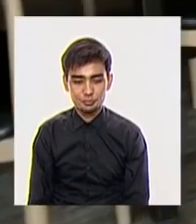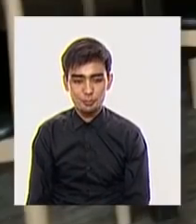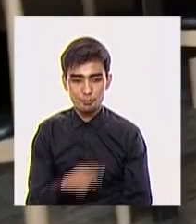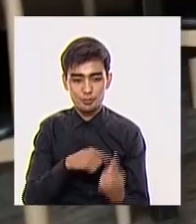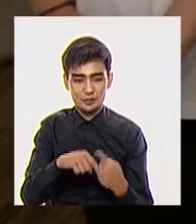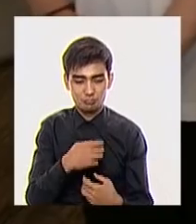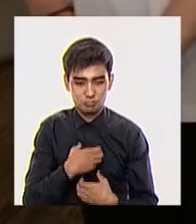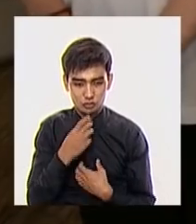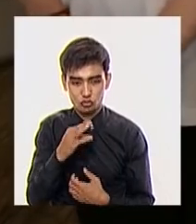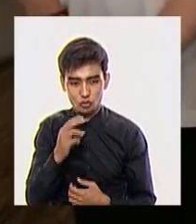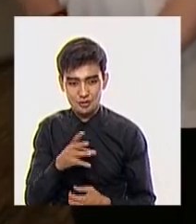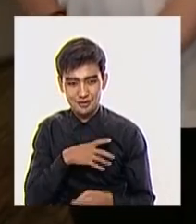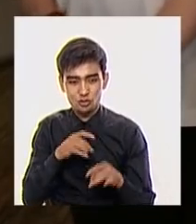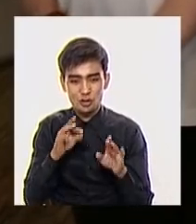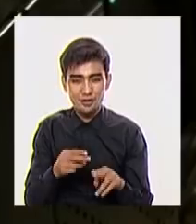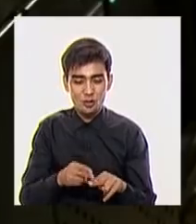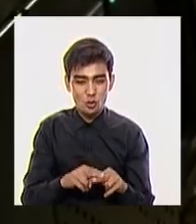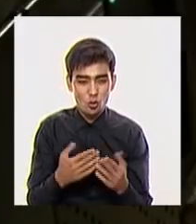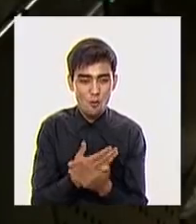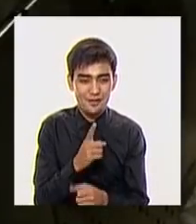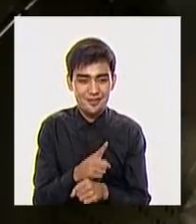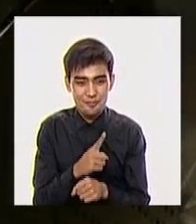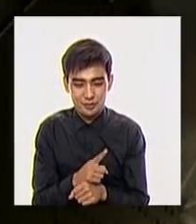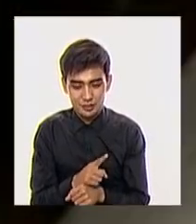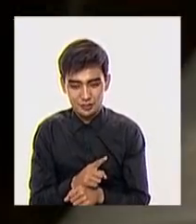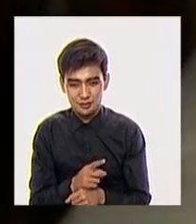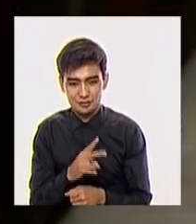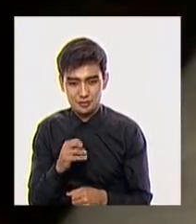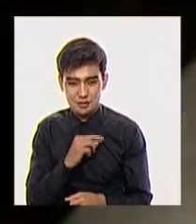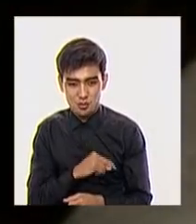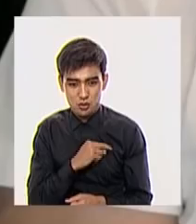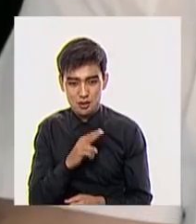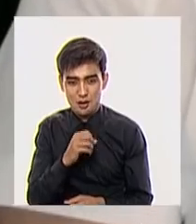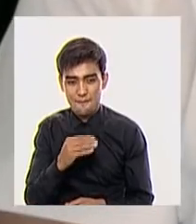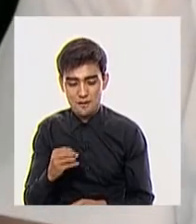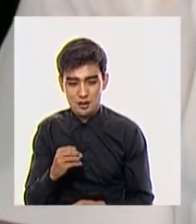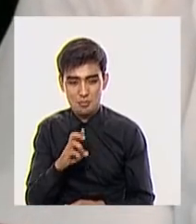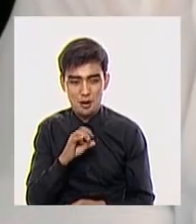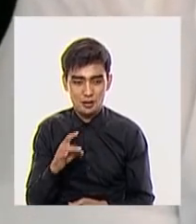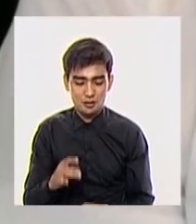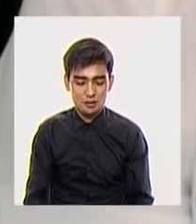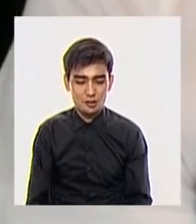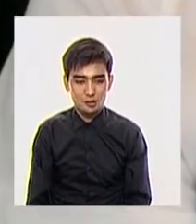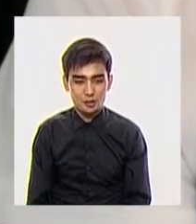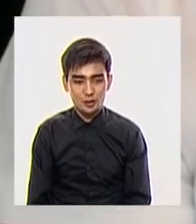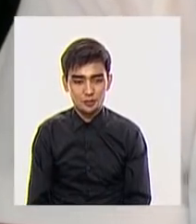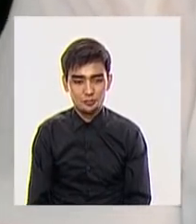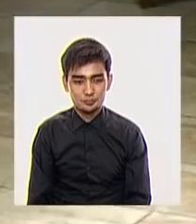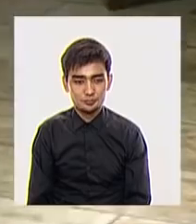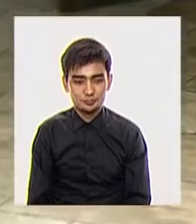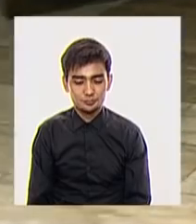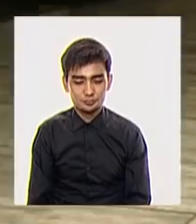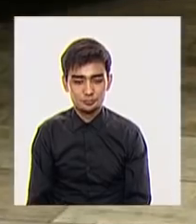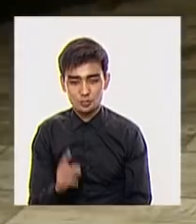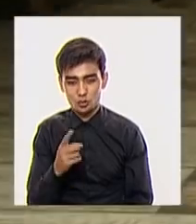Бизнес в шоке. Как рестораторы отнеслись к новым ограничениям на часы работы кафе и баров? Мы теряем выручку сразу на 80%.